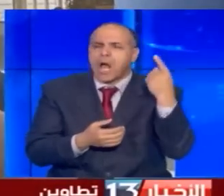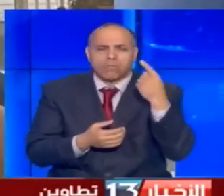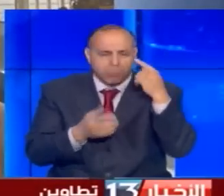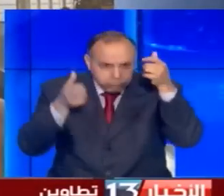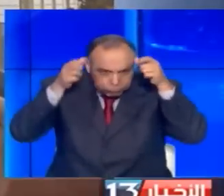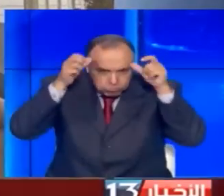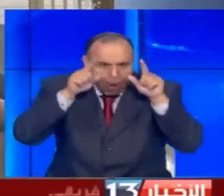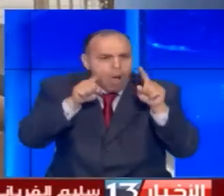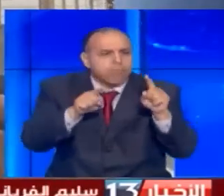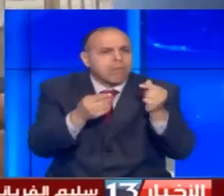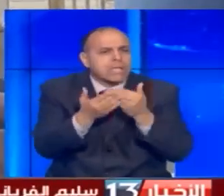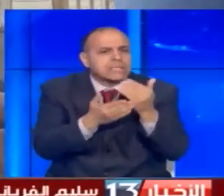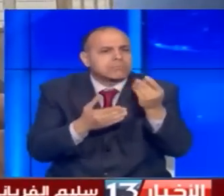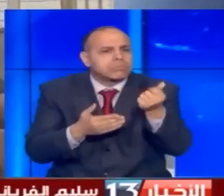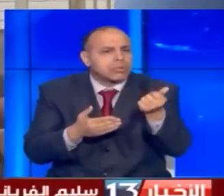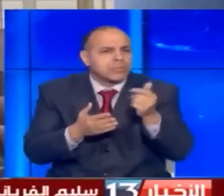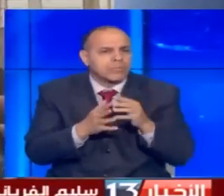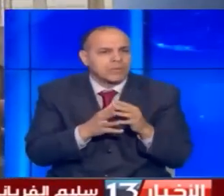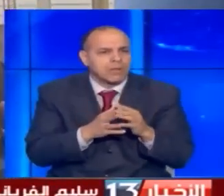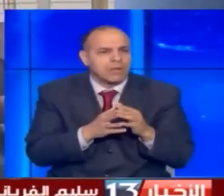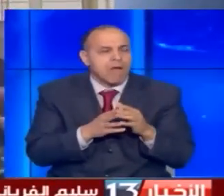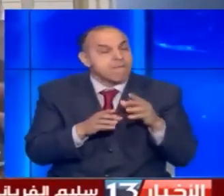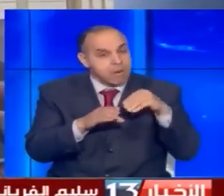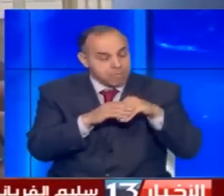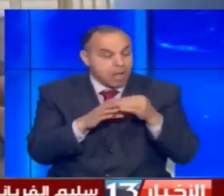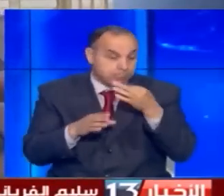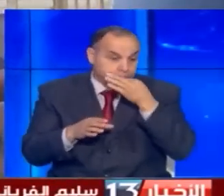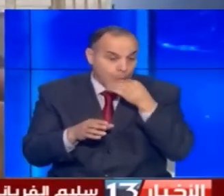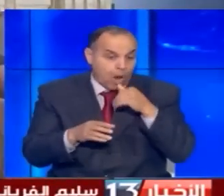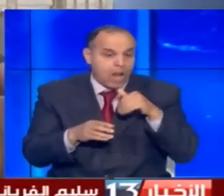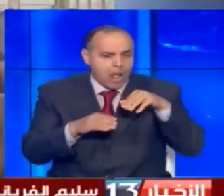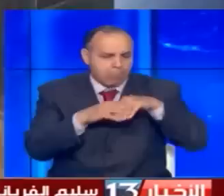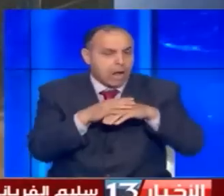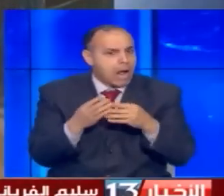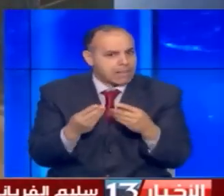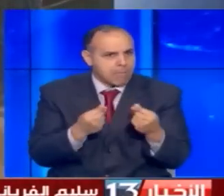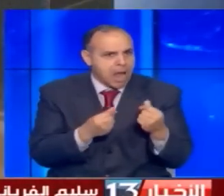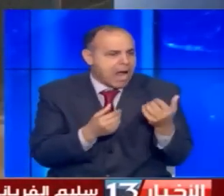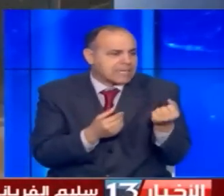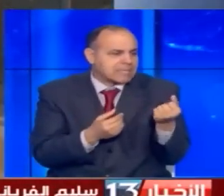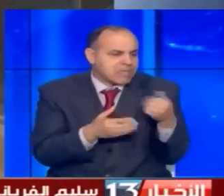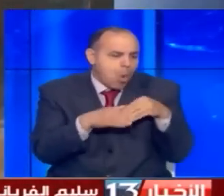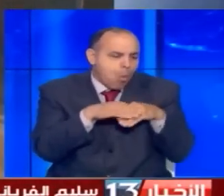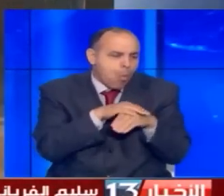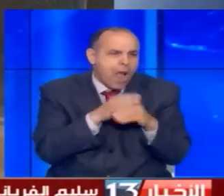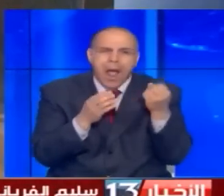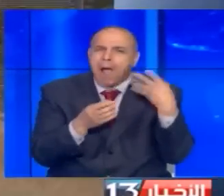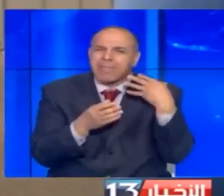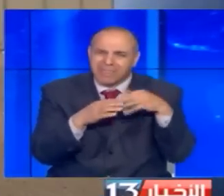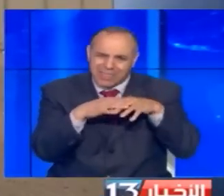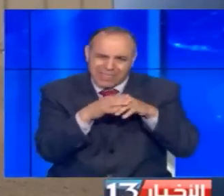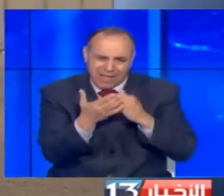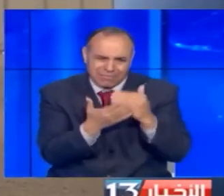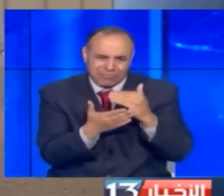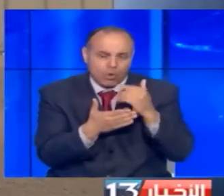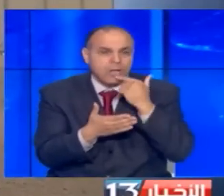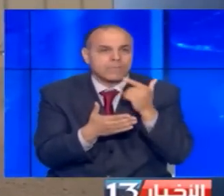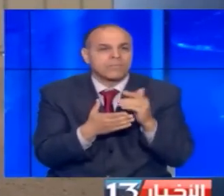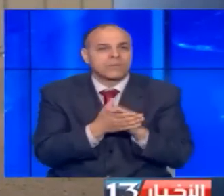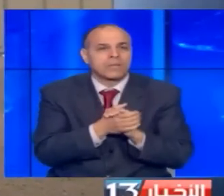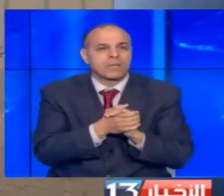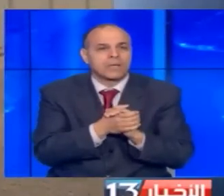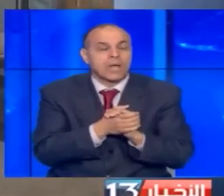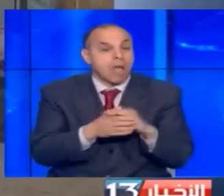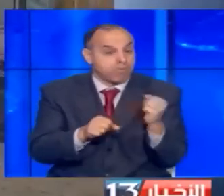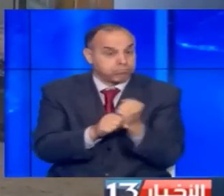الخبراء. طبعا دونك عندنا بوتنسيال لازم نستغلوا الثروات الطبيعية، وذاك علاش قاعدين نشجعوا احنا حقيقة في الاستغلال في